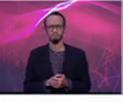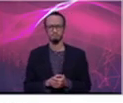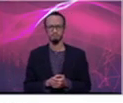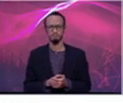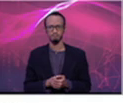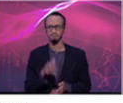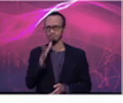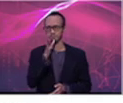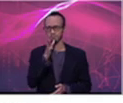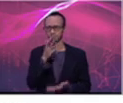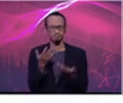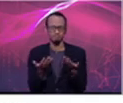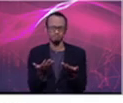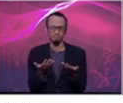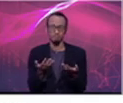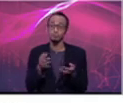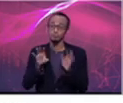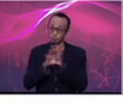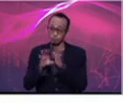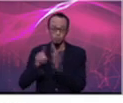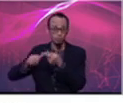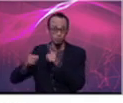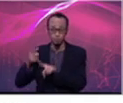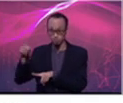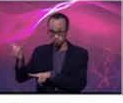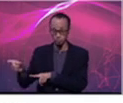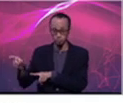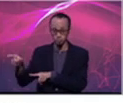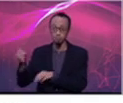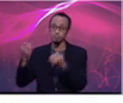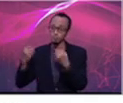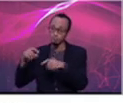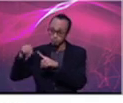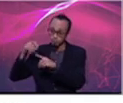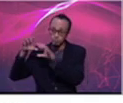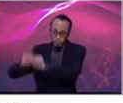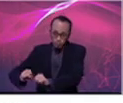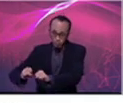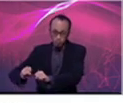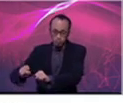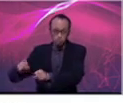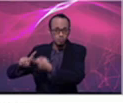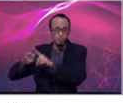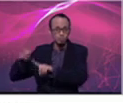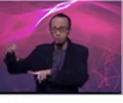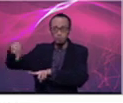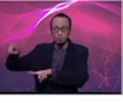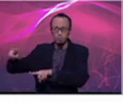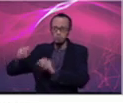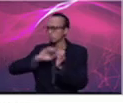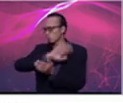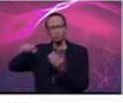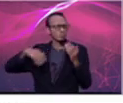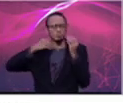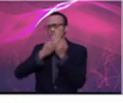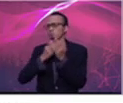adaedah Ken apa macam kawan-kawan tu bila dia tertangkap orang kata semua seorang